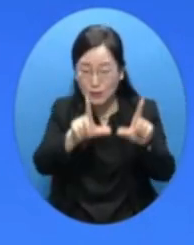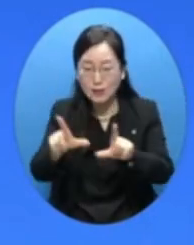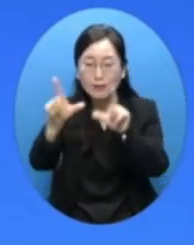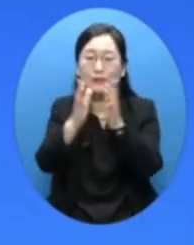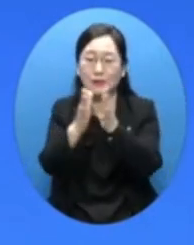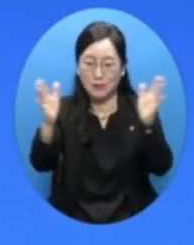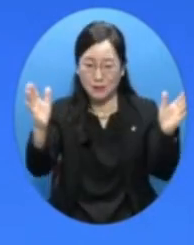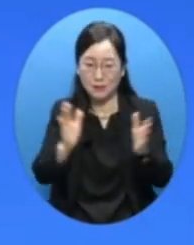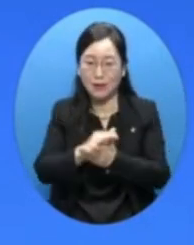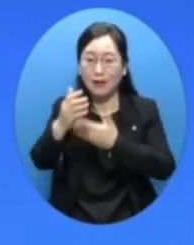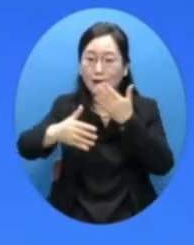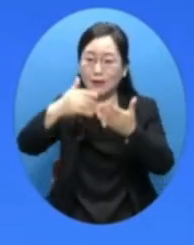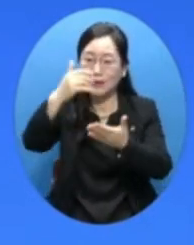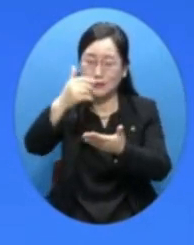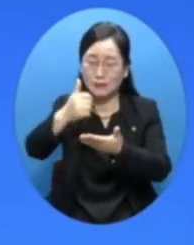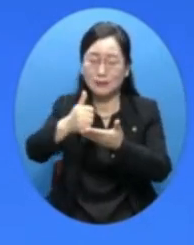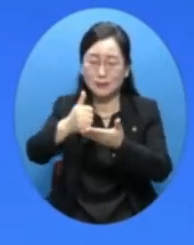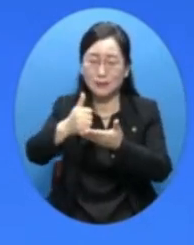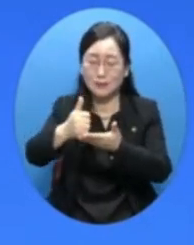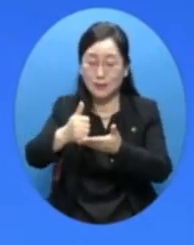시작되었습니다. 하나님께서